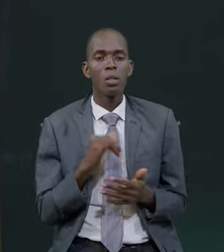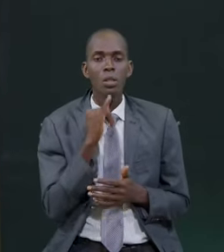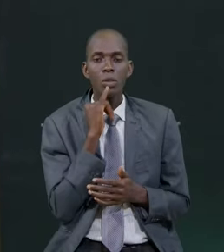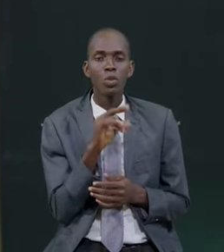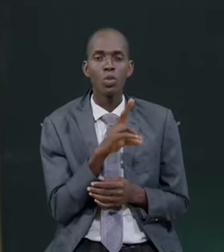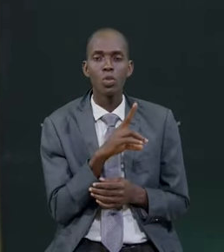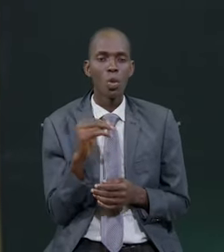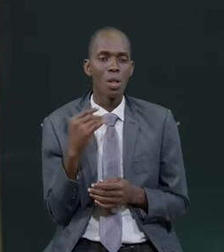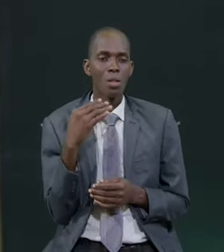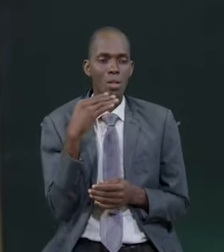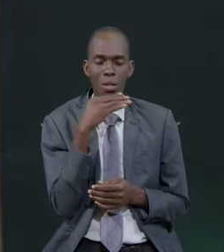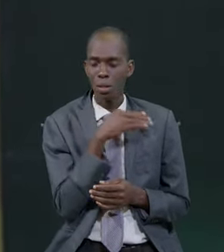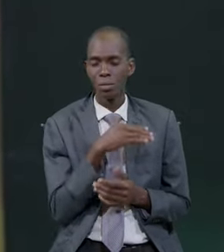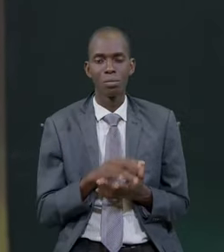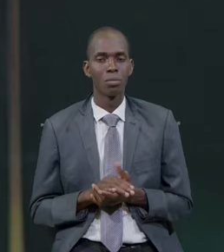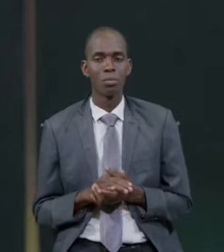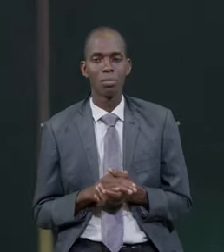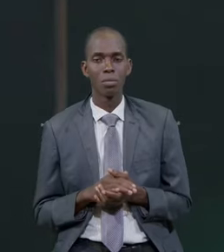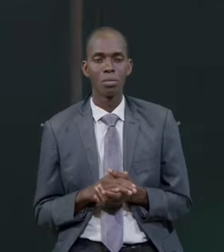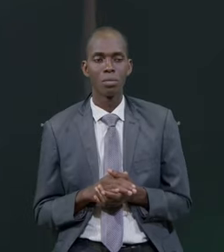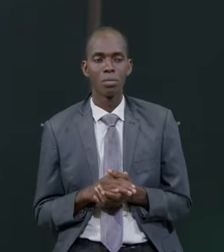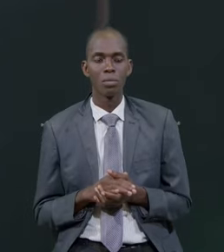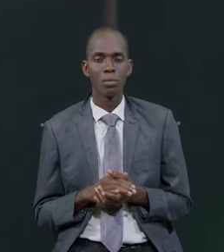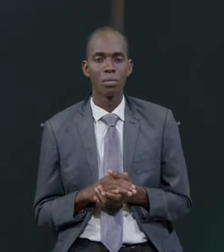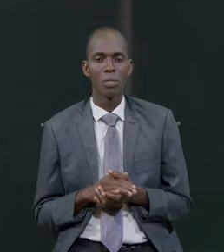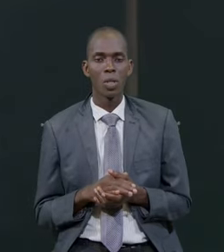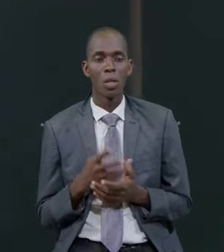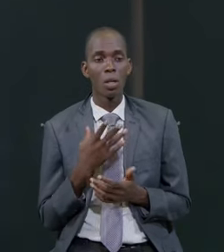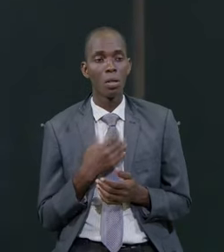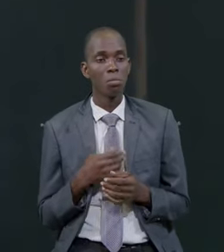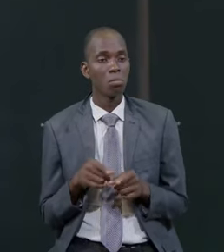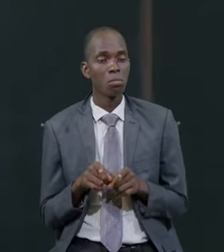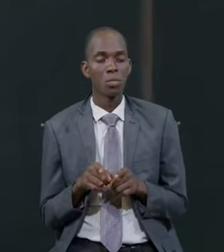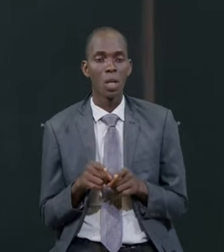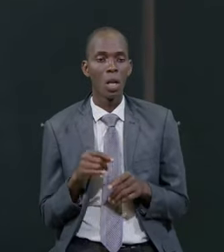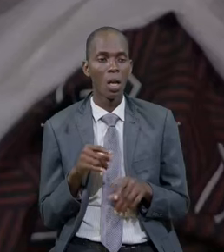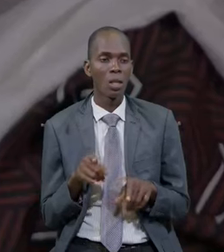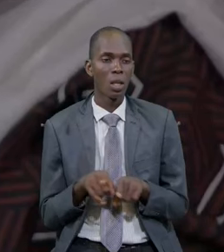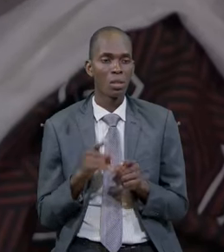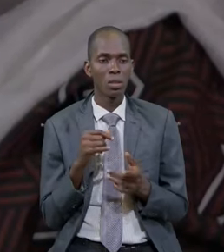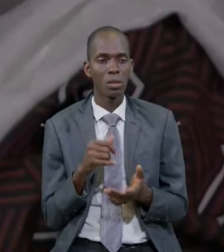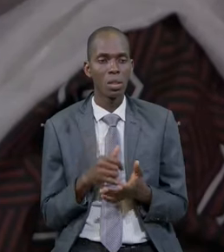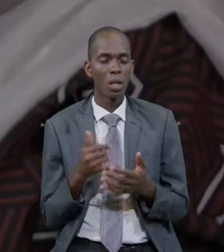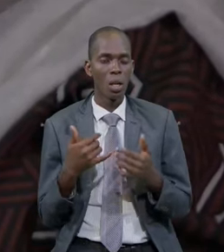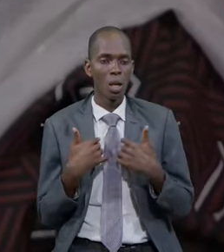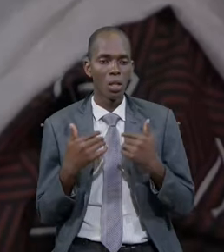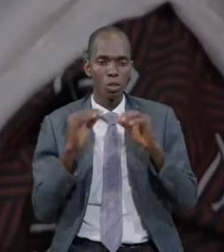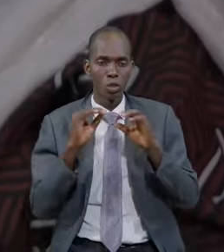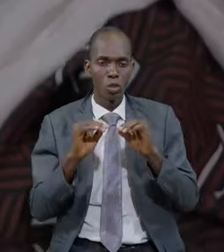Demeurez en lui selon les enseignements qu'elle vous a donnés. Nous sommes toujours dans 1 Jean 2, verset